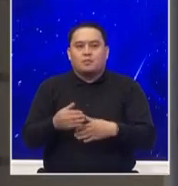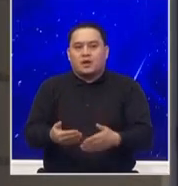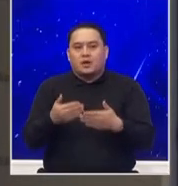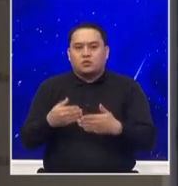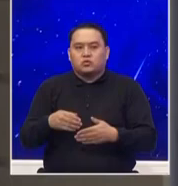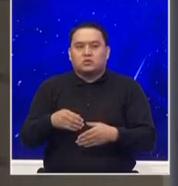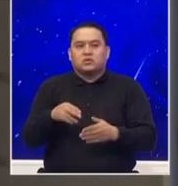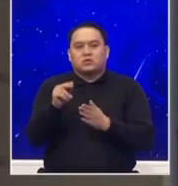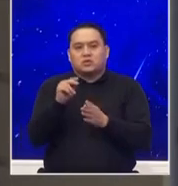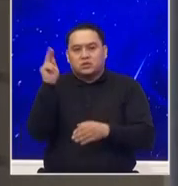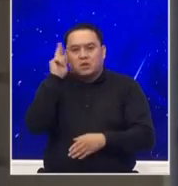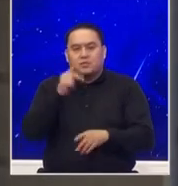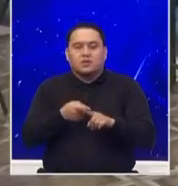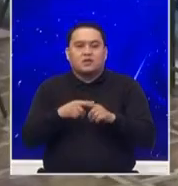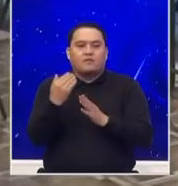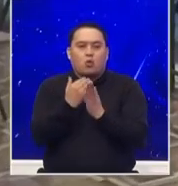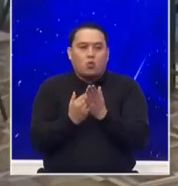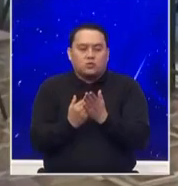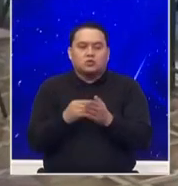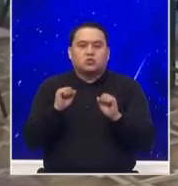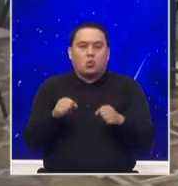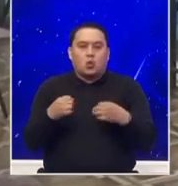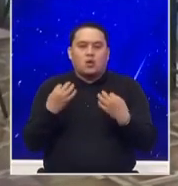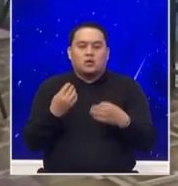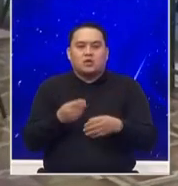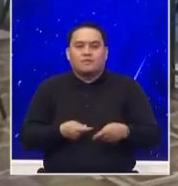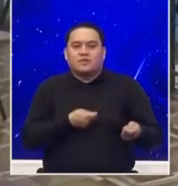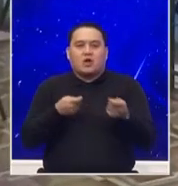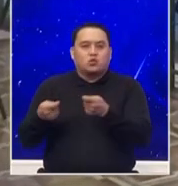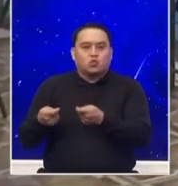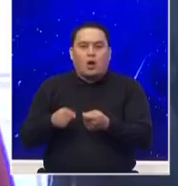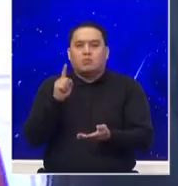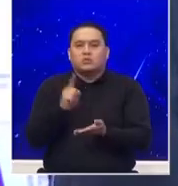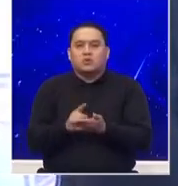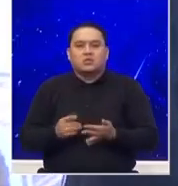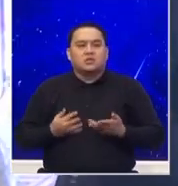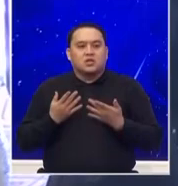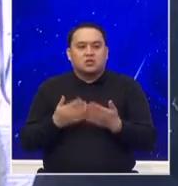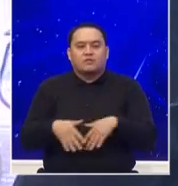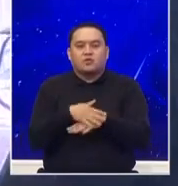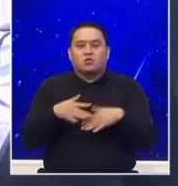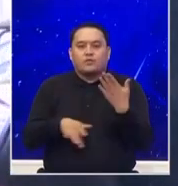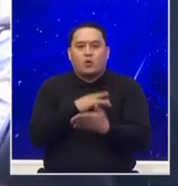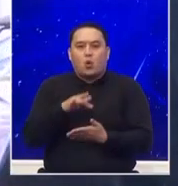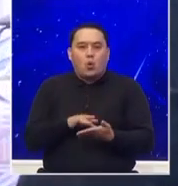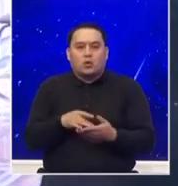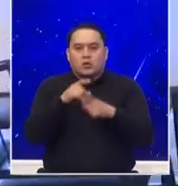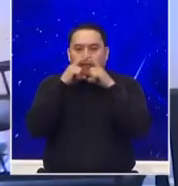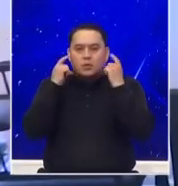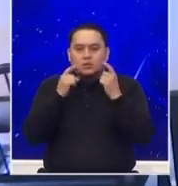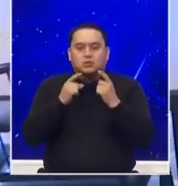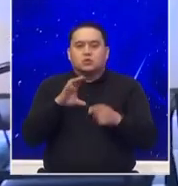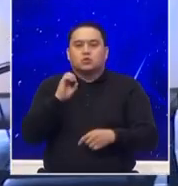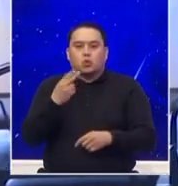предварительной записи. Точки общепита функционируют только по принципу доставки. Обязательным требованием к жителям города остается ношение масок